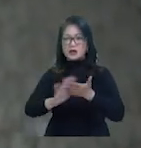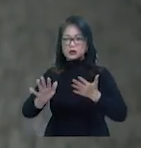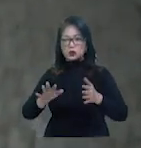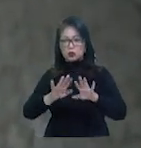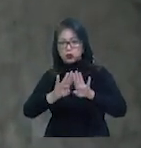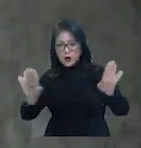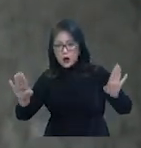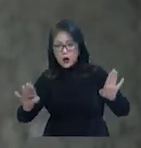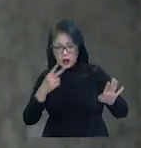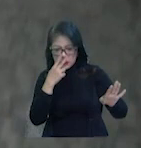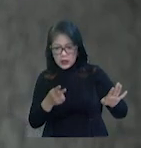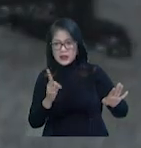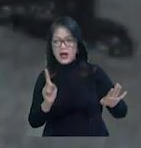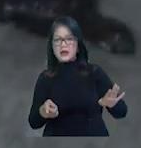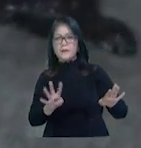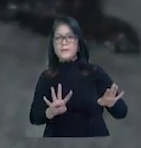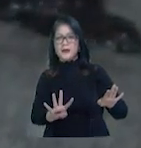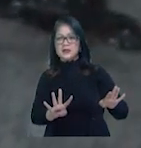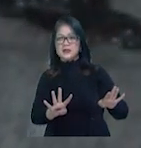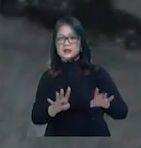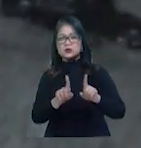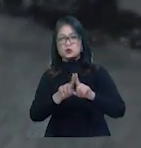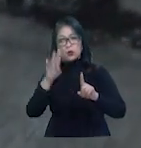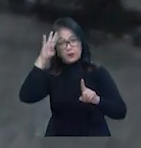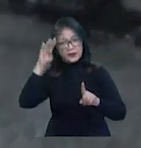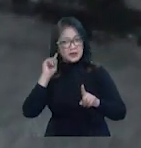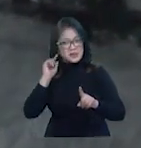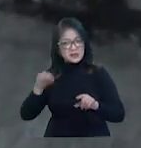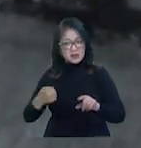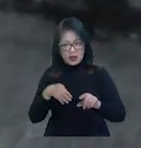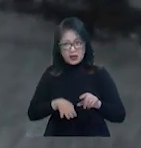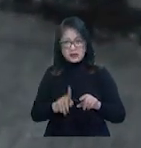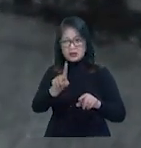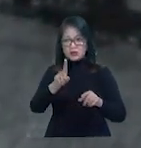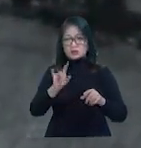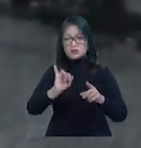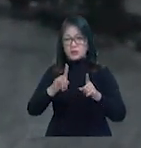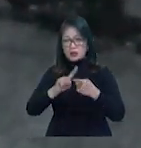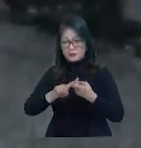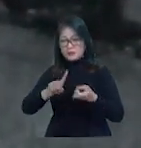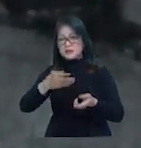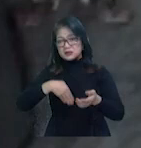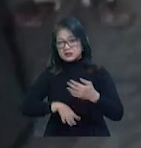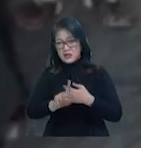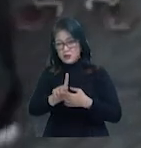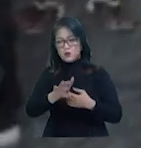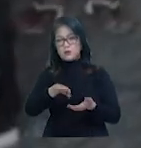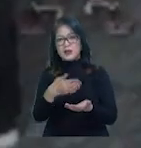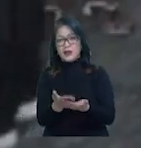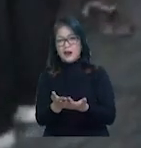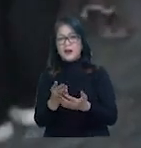warga menemukan empat penghuni rumah, suami istri, satu anak dan satu kerabatnya tewas dengan kondisi mengenaskan.